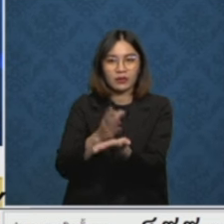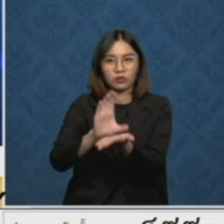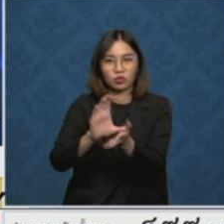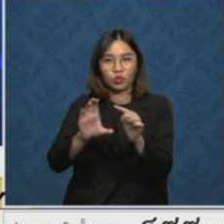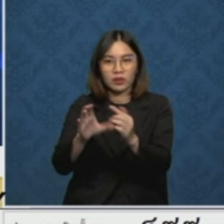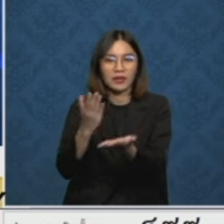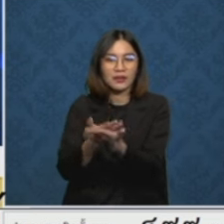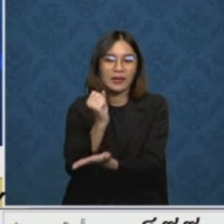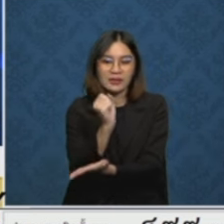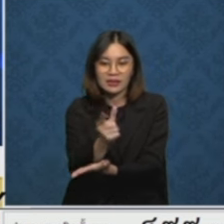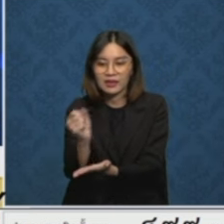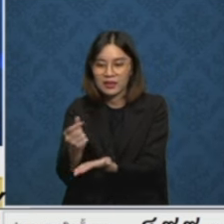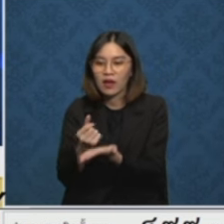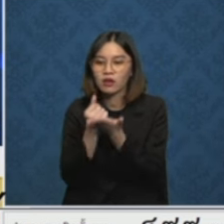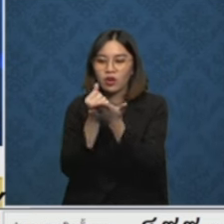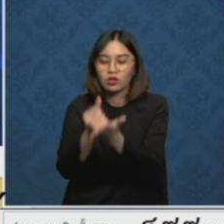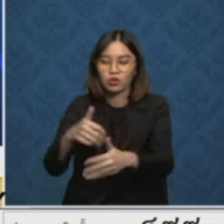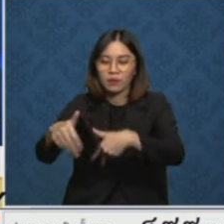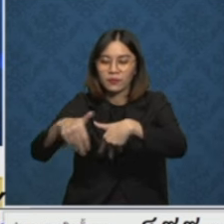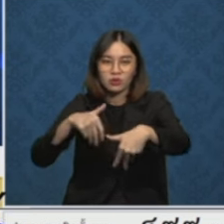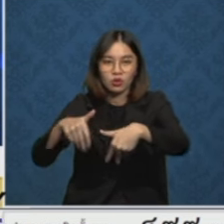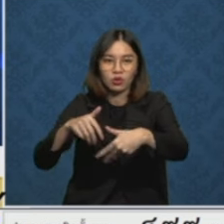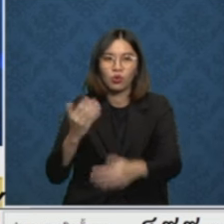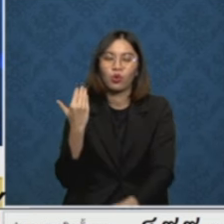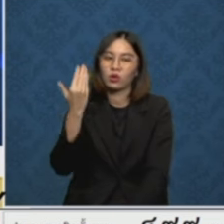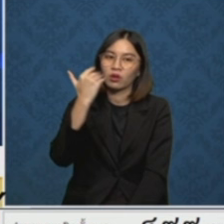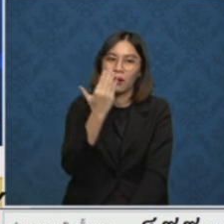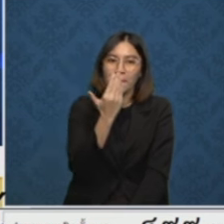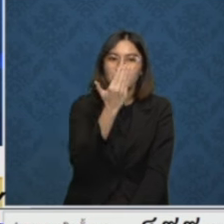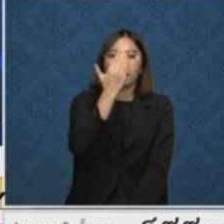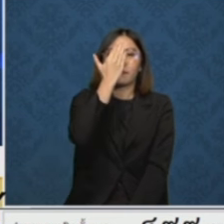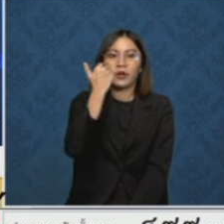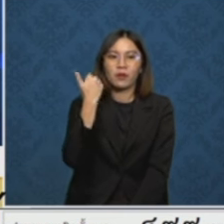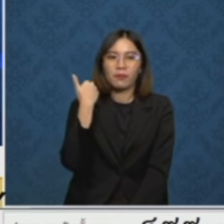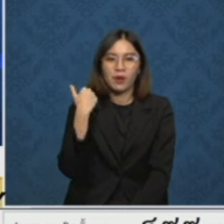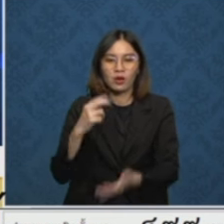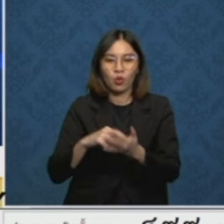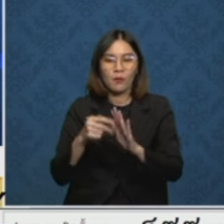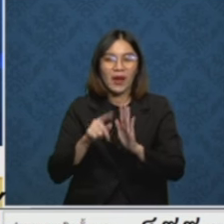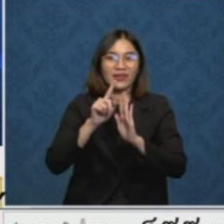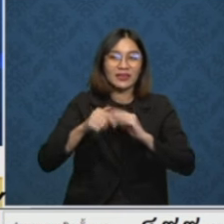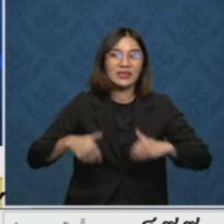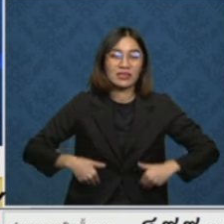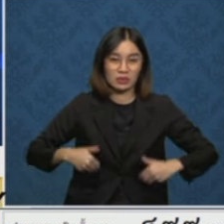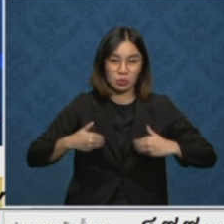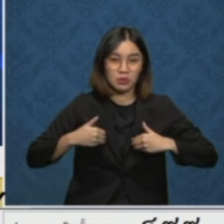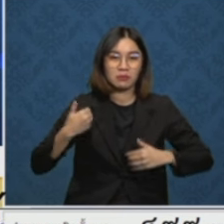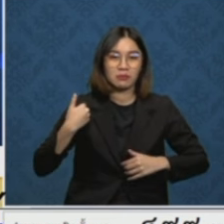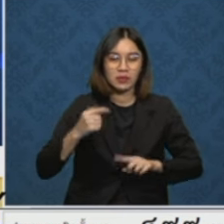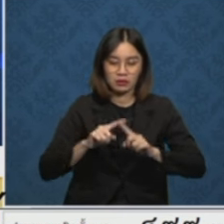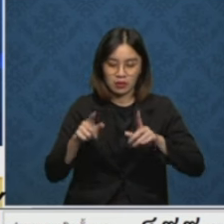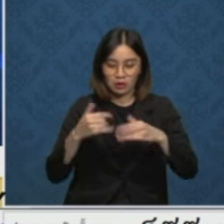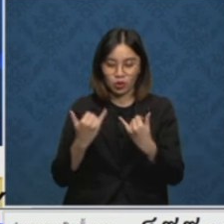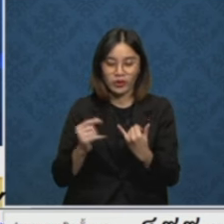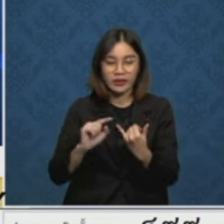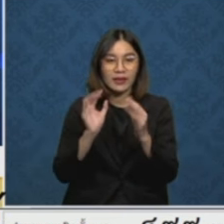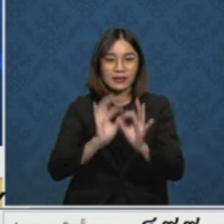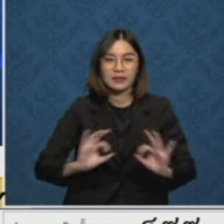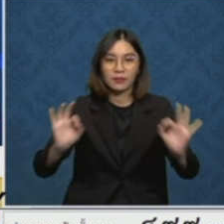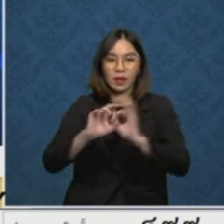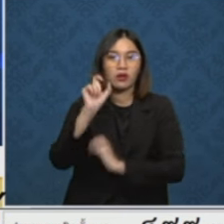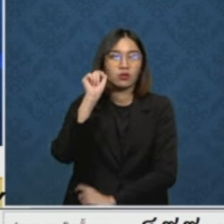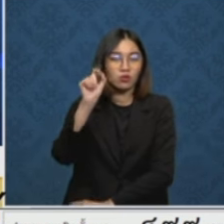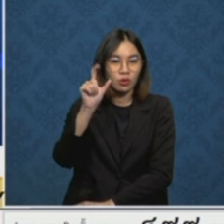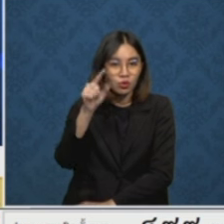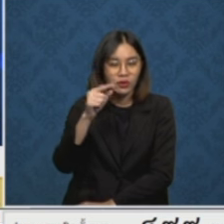แจกเงินเยียวยาในครั้งแรกซึ่งตอนนั้นหน้าสิวหน้าขวานมากนะคะนาทีชี้เป็นชี้ตายนะคะแต่ว่ารอบนี้เนี่ยความจำเป็นเร่งด่วน